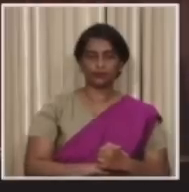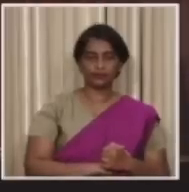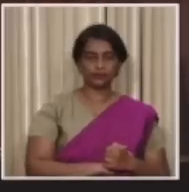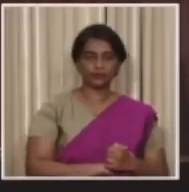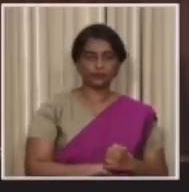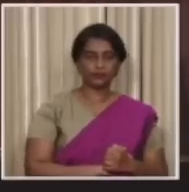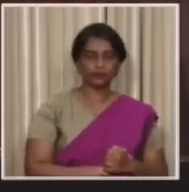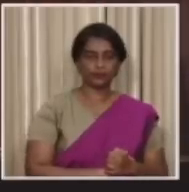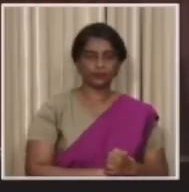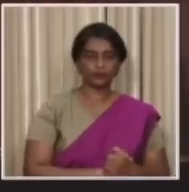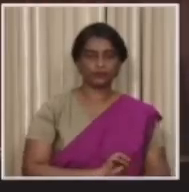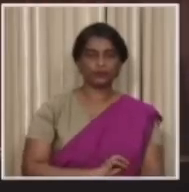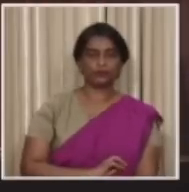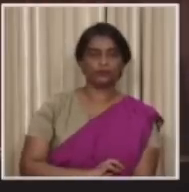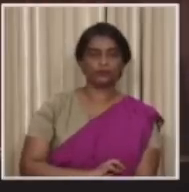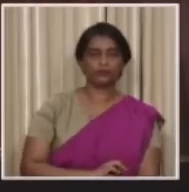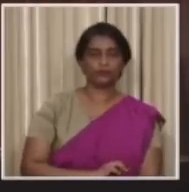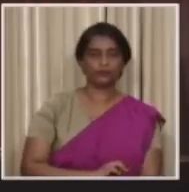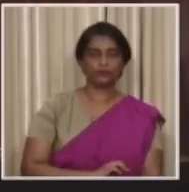යස්